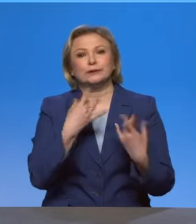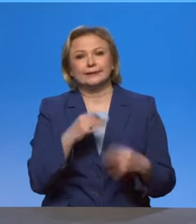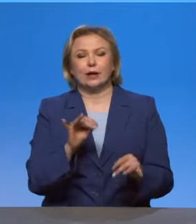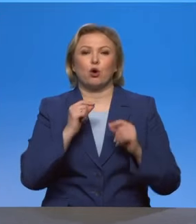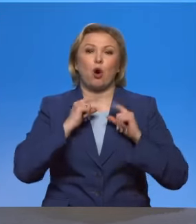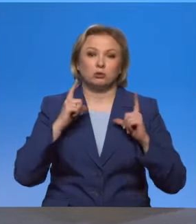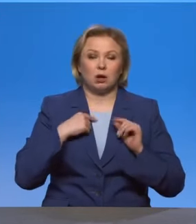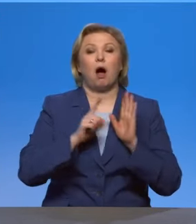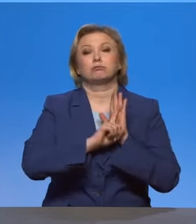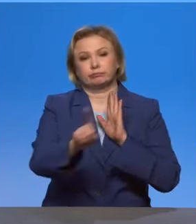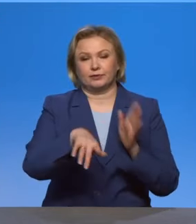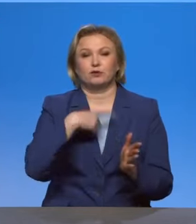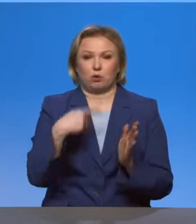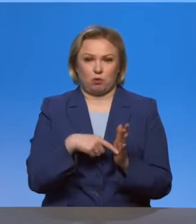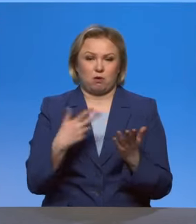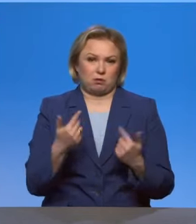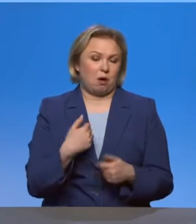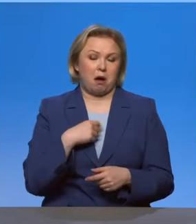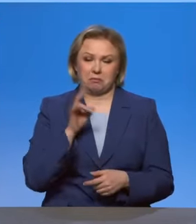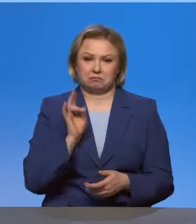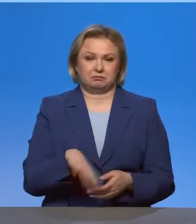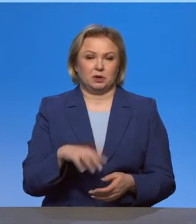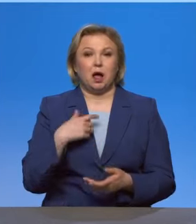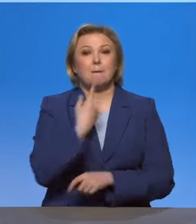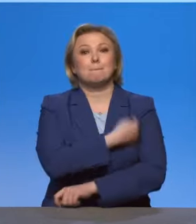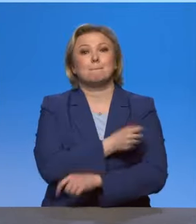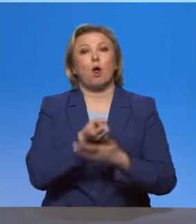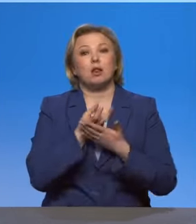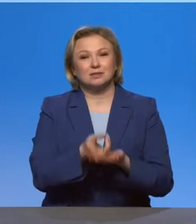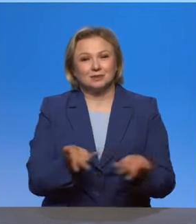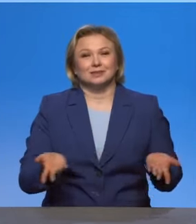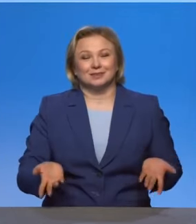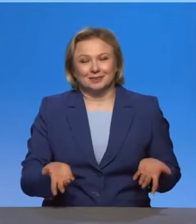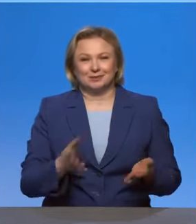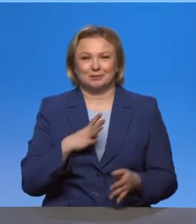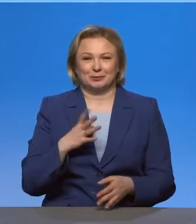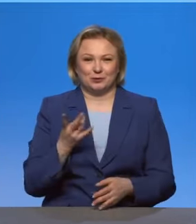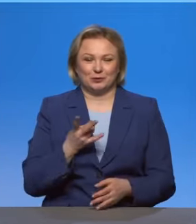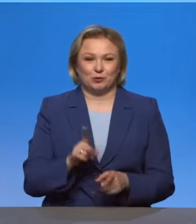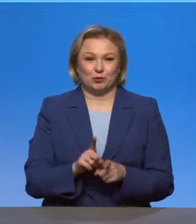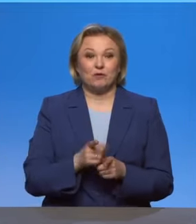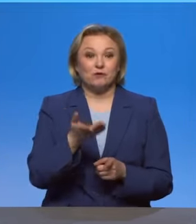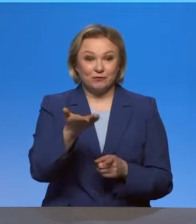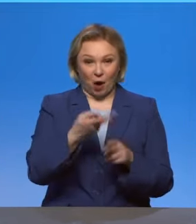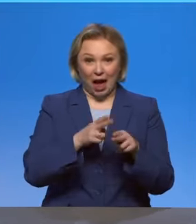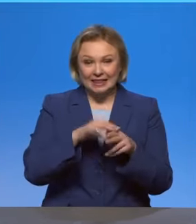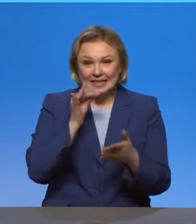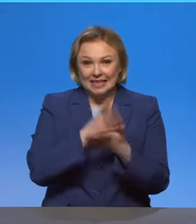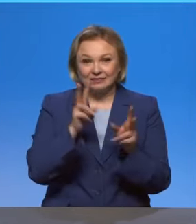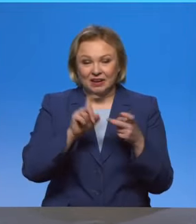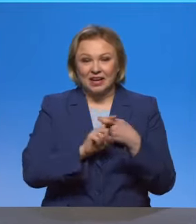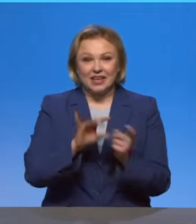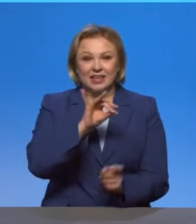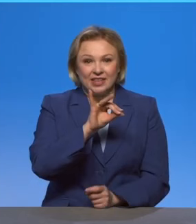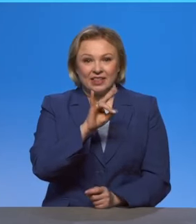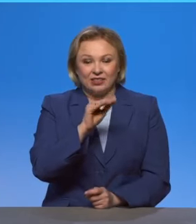Вот только с этой целью мне нужен город или в больницу. Понятно, Татьяна, спасибо. Да. Инфраструктура. То есть живешь в